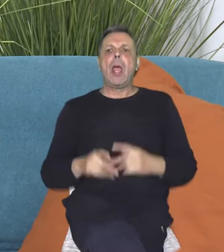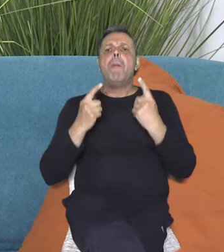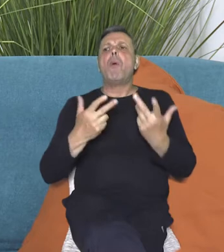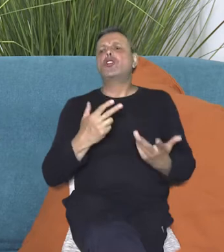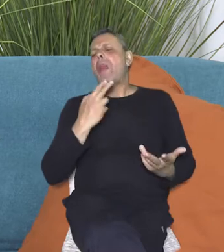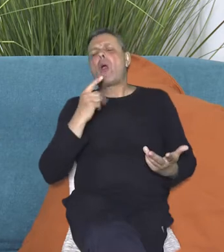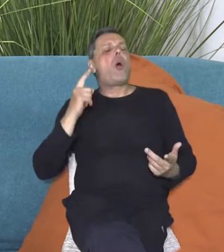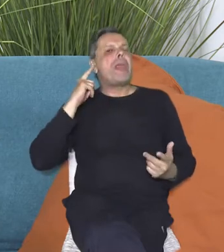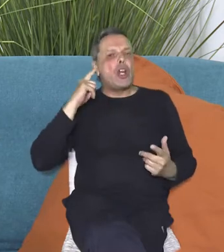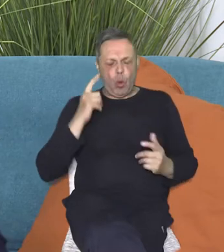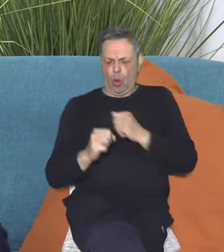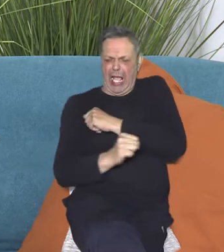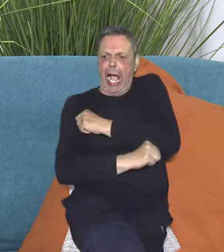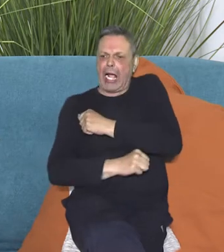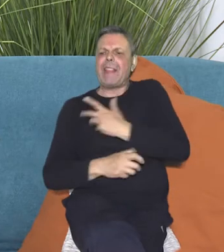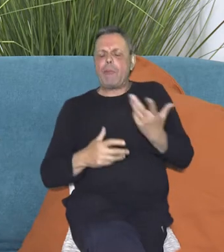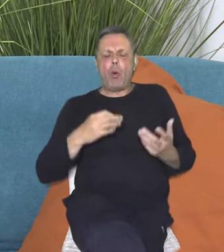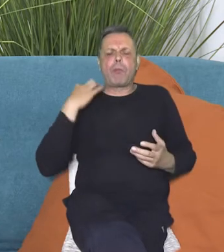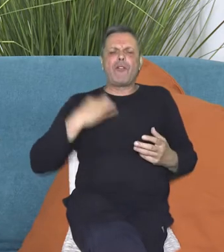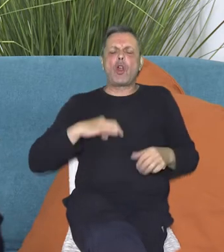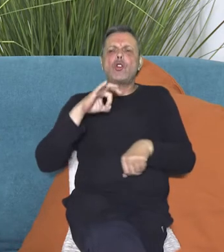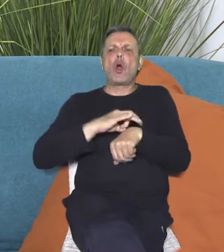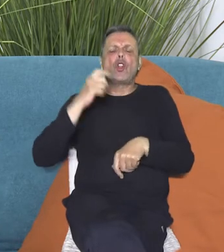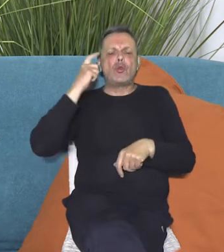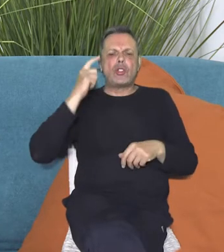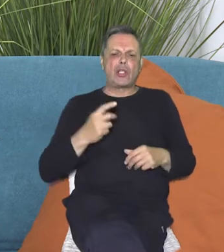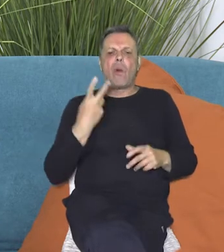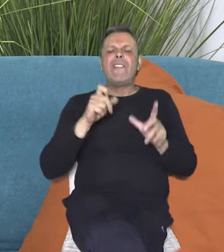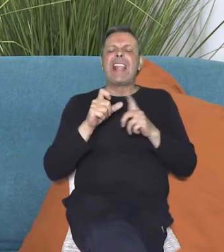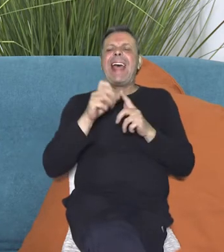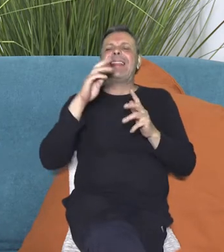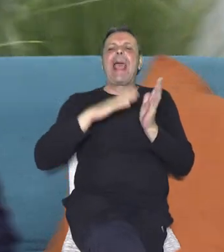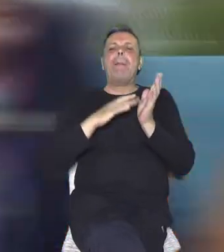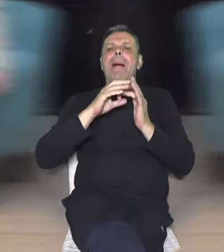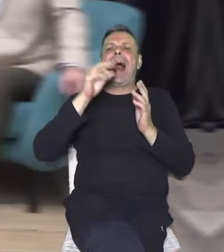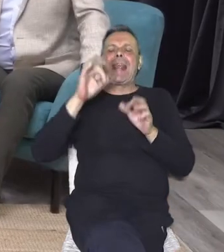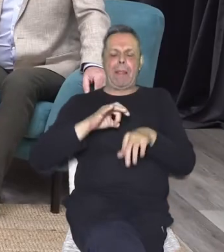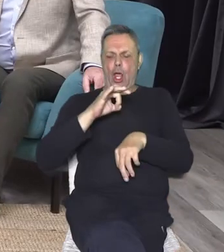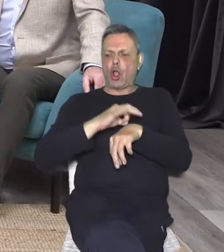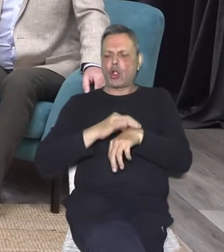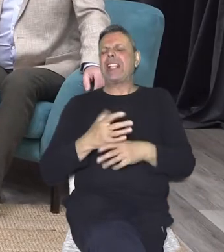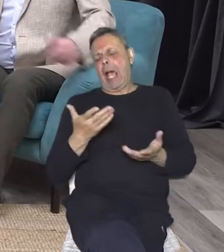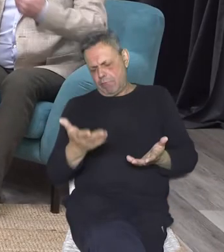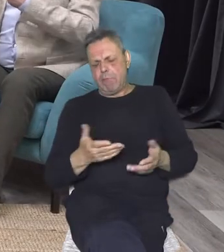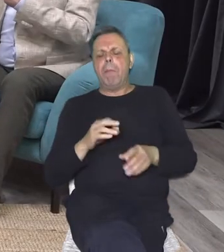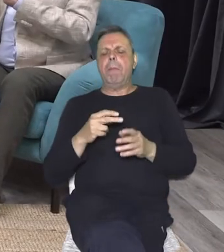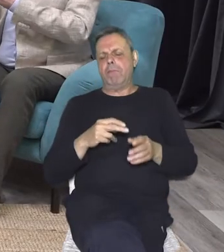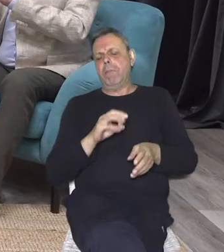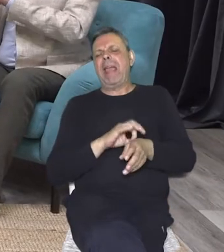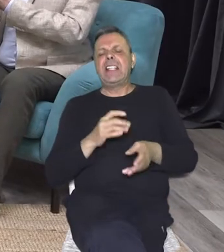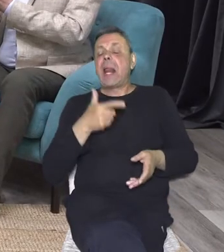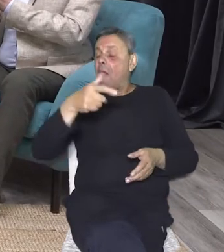Postoji li itko tko nije čuo za akademkinju, profesoricu i doktoricu znanosti Vidu De Marin, doktoricu medicine? Kada